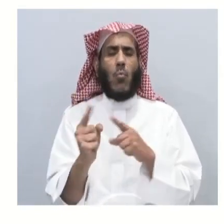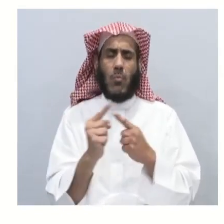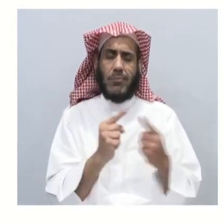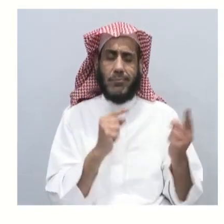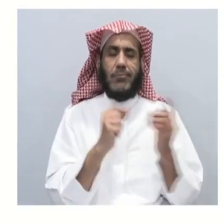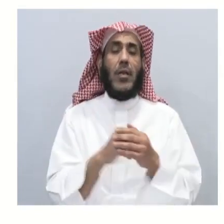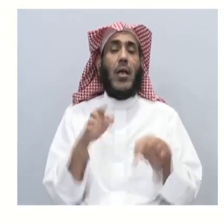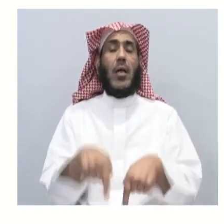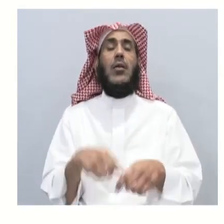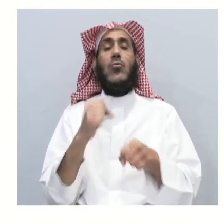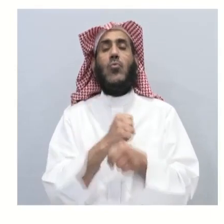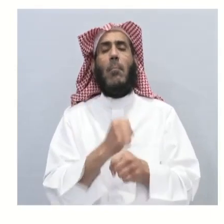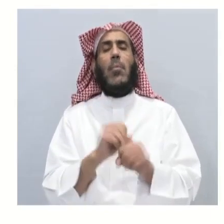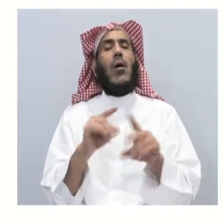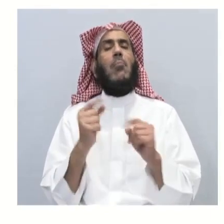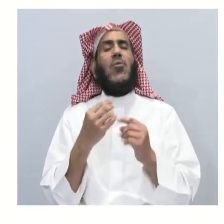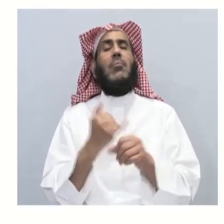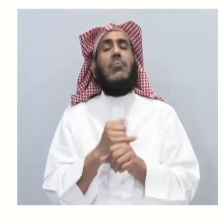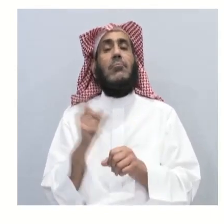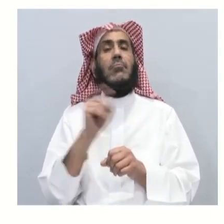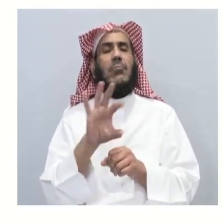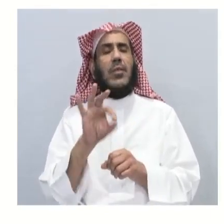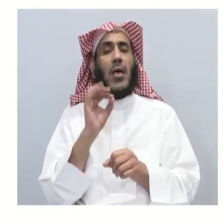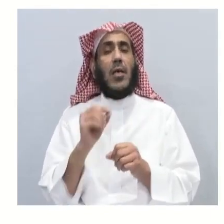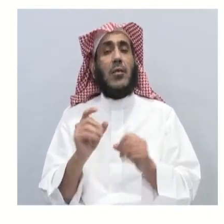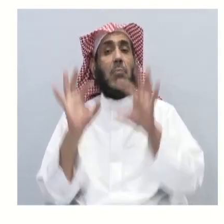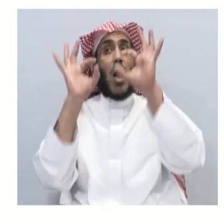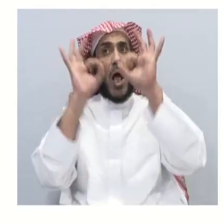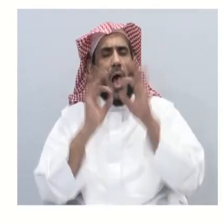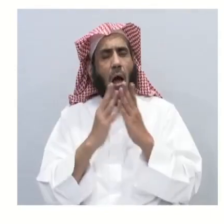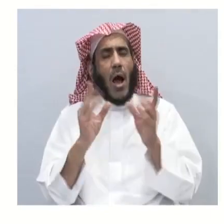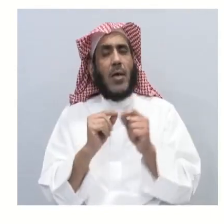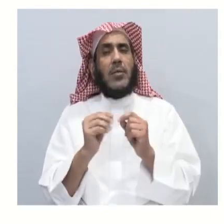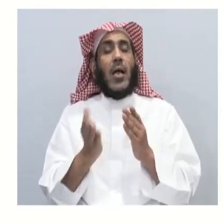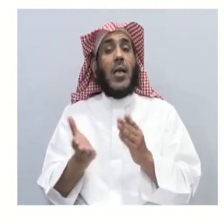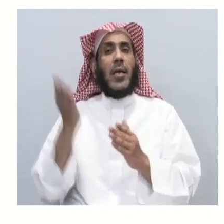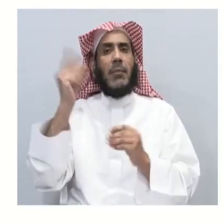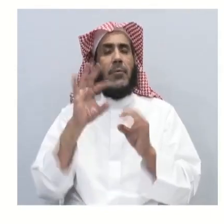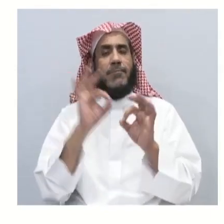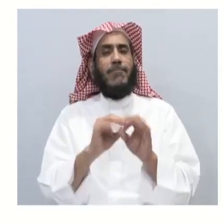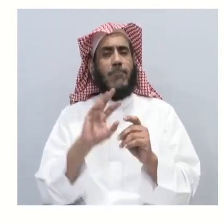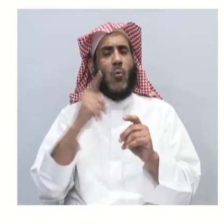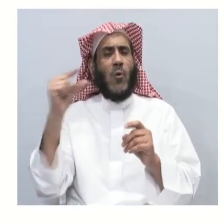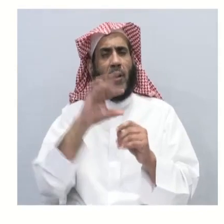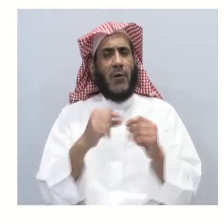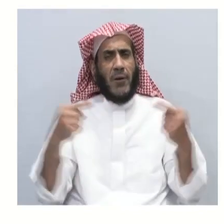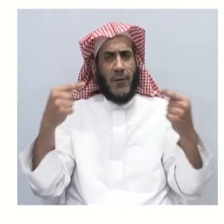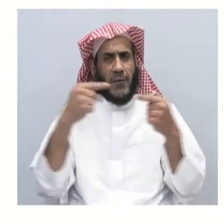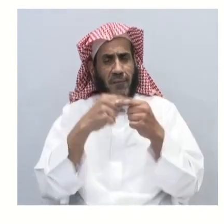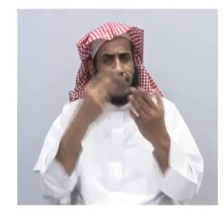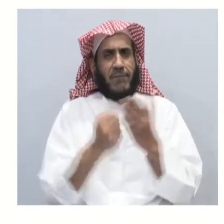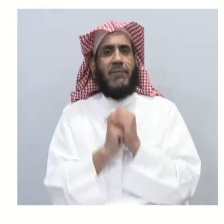نطبق المطلوب. أستخرج من الآيات الكريمة الآتية كل كلمة موصولة